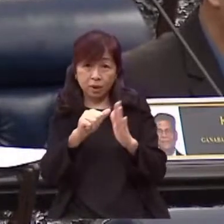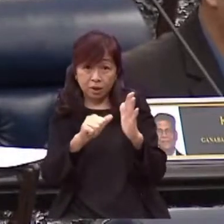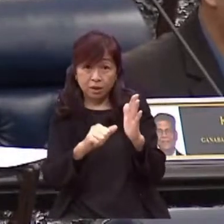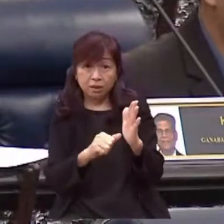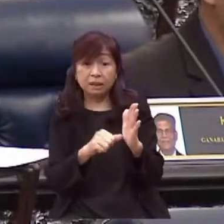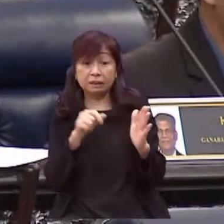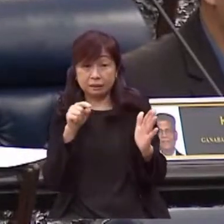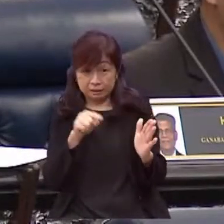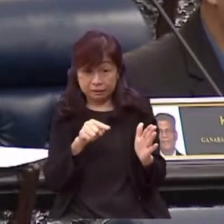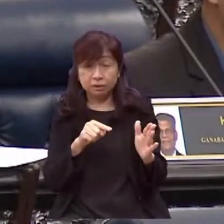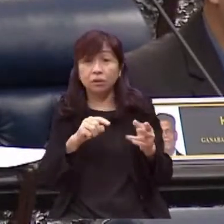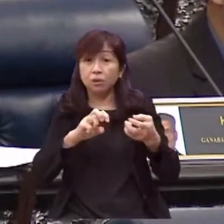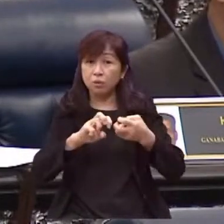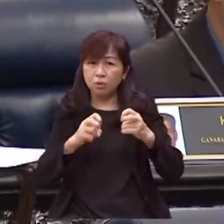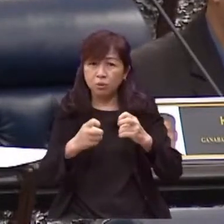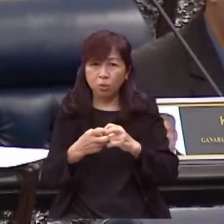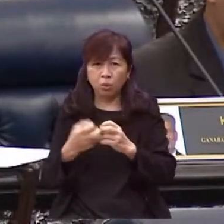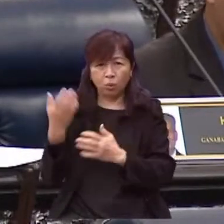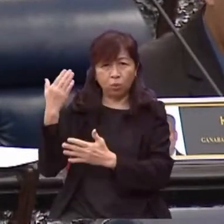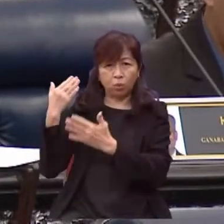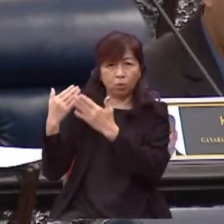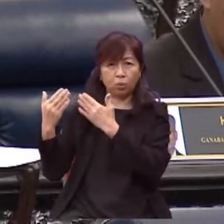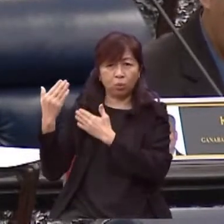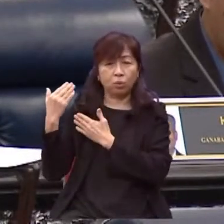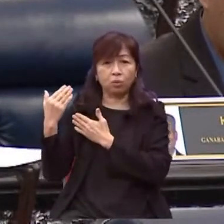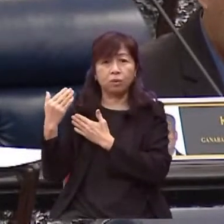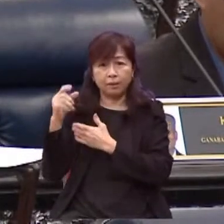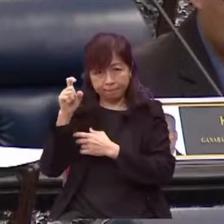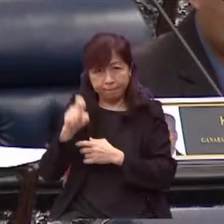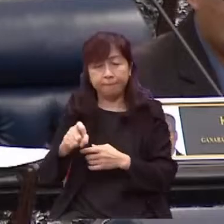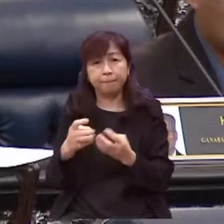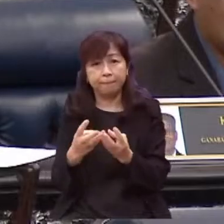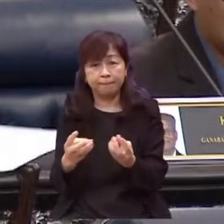isu ini saya rasa sudah terlalu lama dan perlu diselesaikan